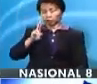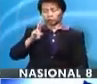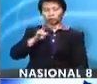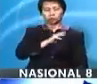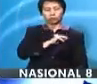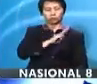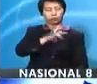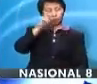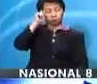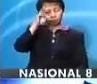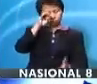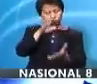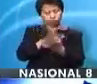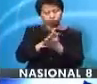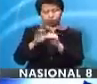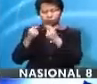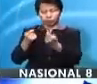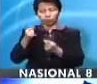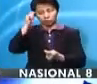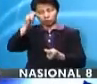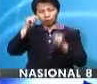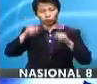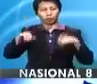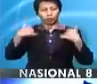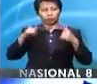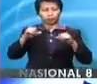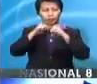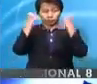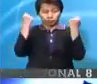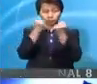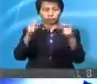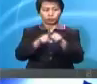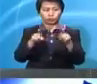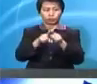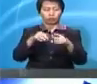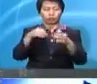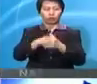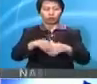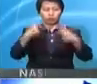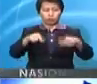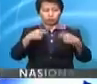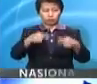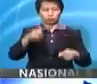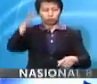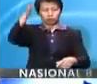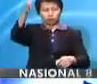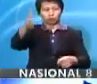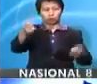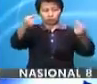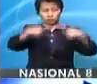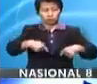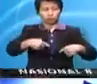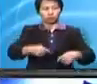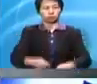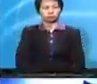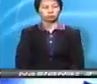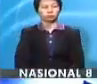yakin pasukan Terengganu dapat bermain di stadium yang sama pada perlawanan akan datang.